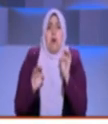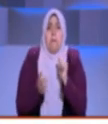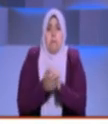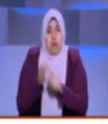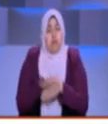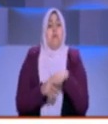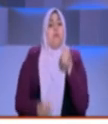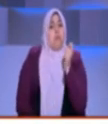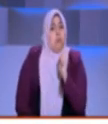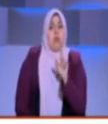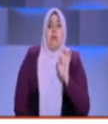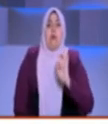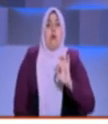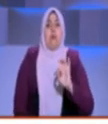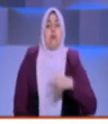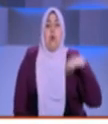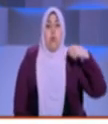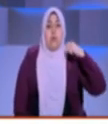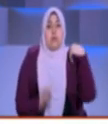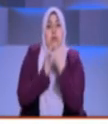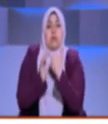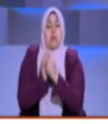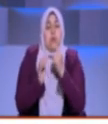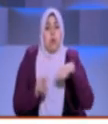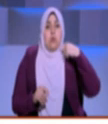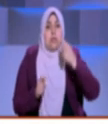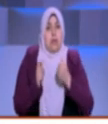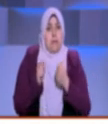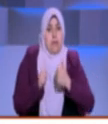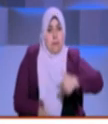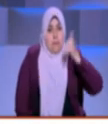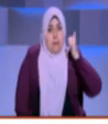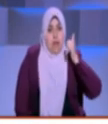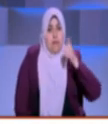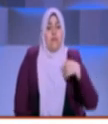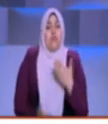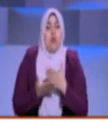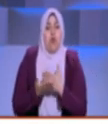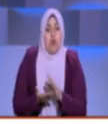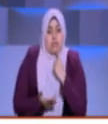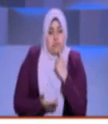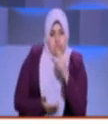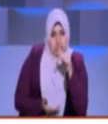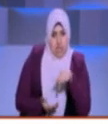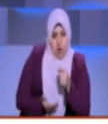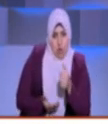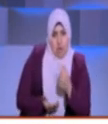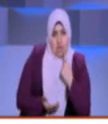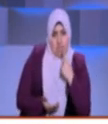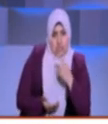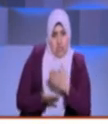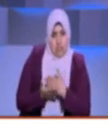أظهر لومير وزير الاقتصاد والمالية بالأمس أو في الربع الأول من هذا العام حقق